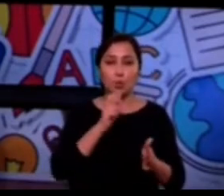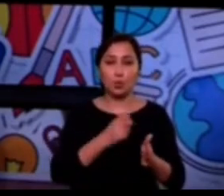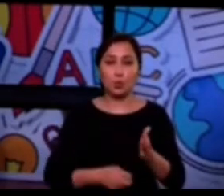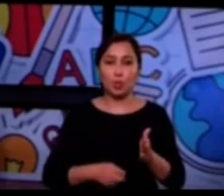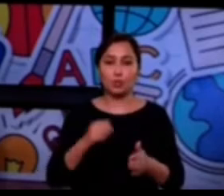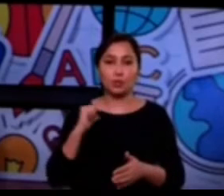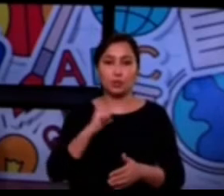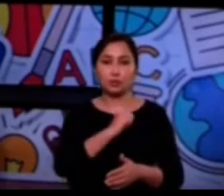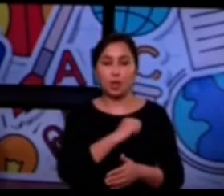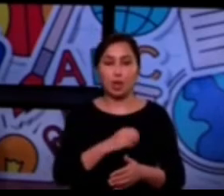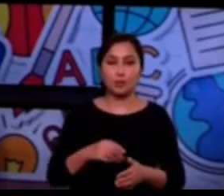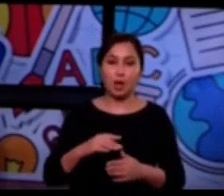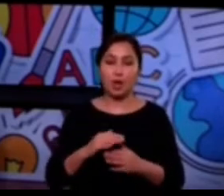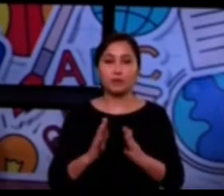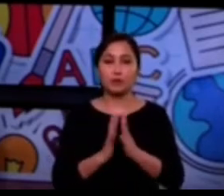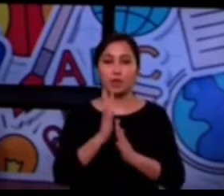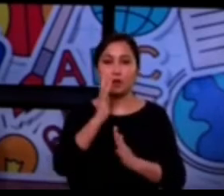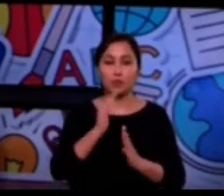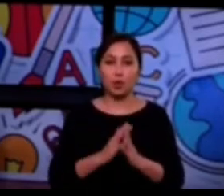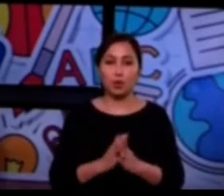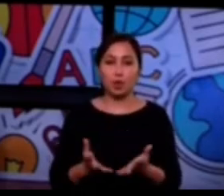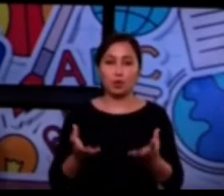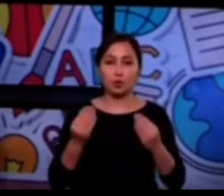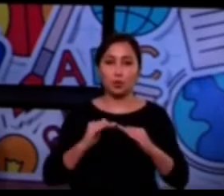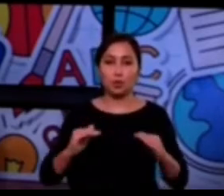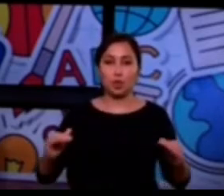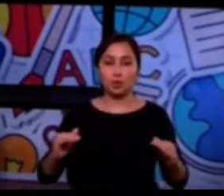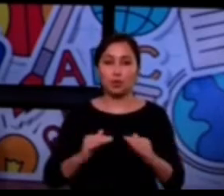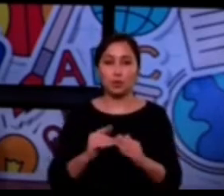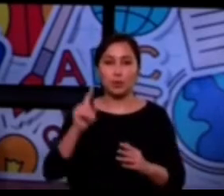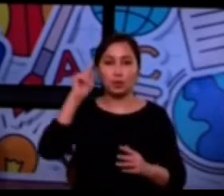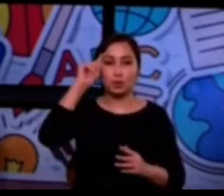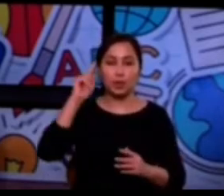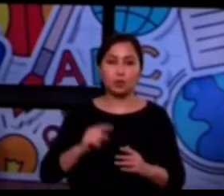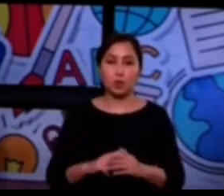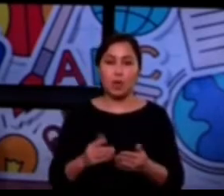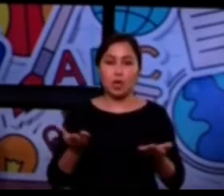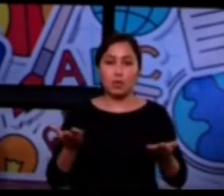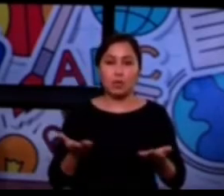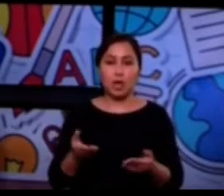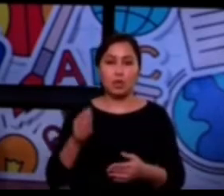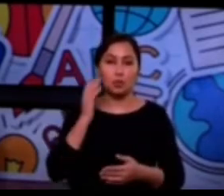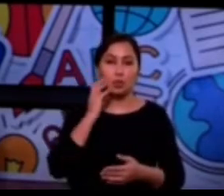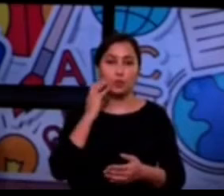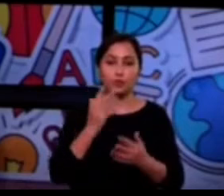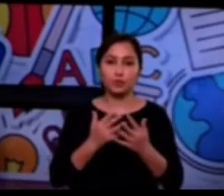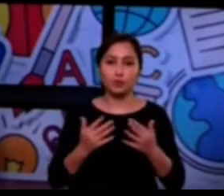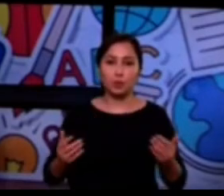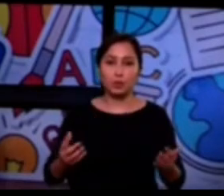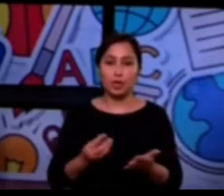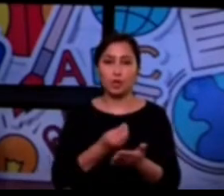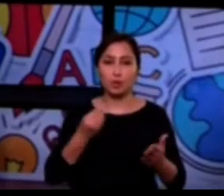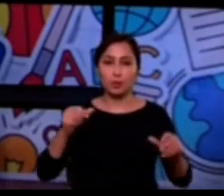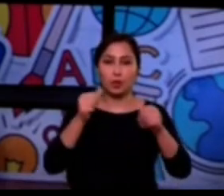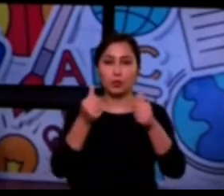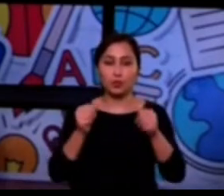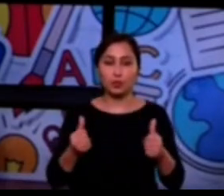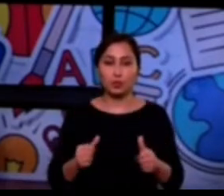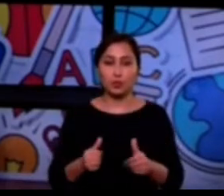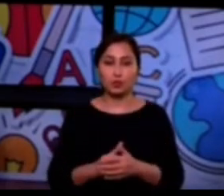упадет сама в траву. Ну-ка, ребятки, подумайте, какой фрукт имеет форму, как